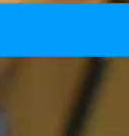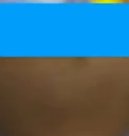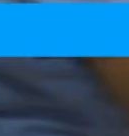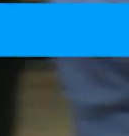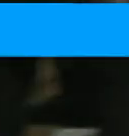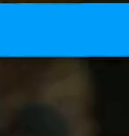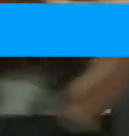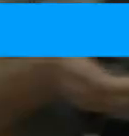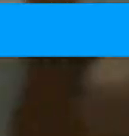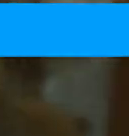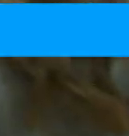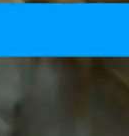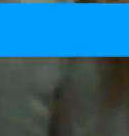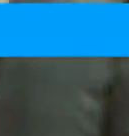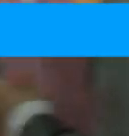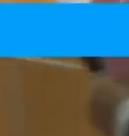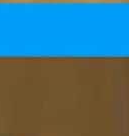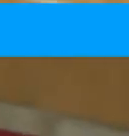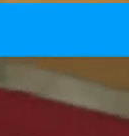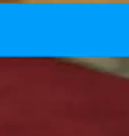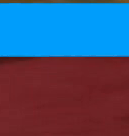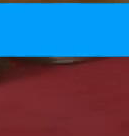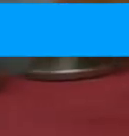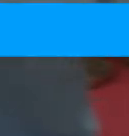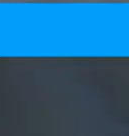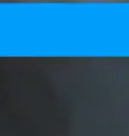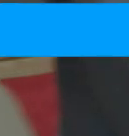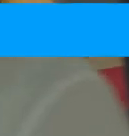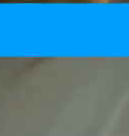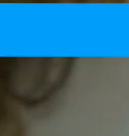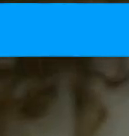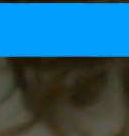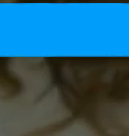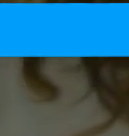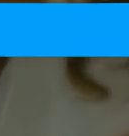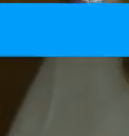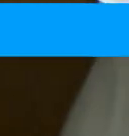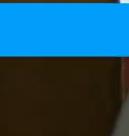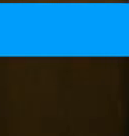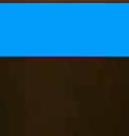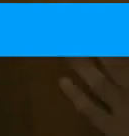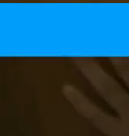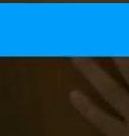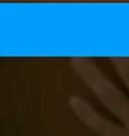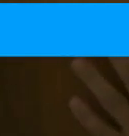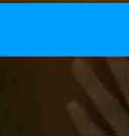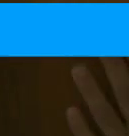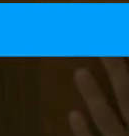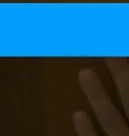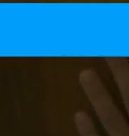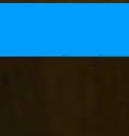כן, אנחנו שומעים את זה, וגם מוגשת תלונה נגד אחד מהמפיצים של הדבר הזה, שהפיץ את מה